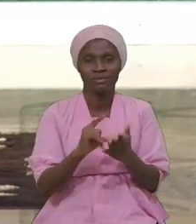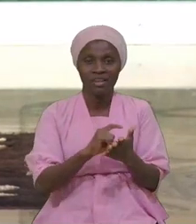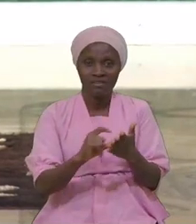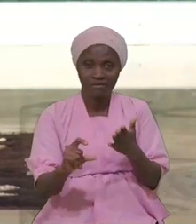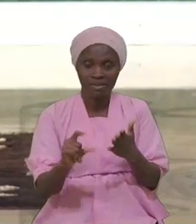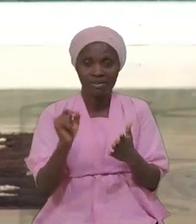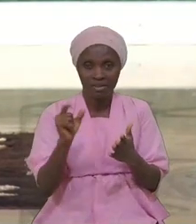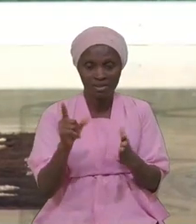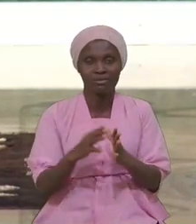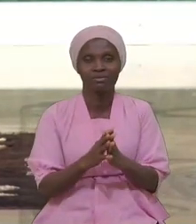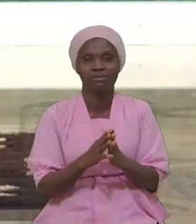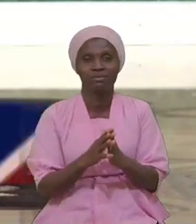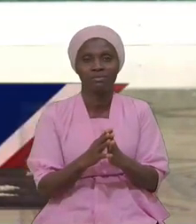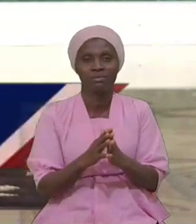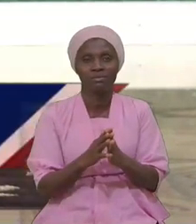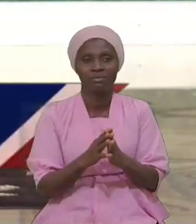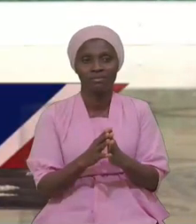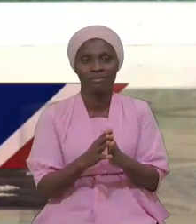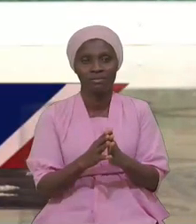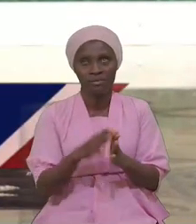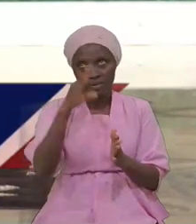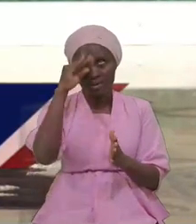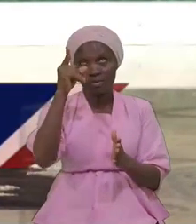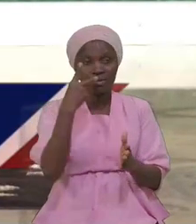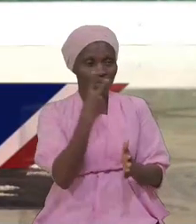verset 11. Il a vu leur foi.